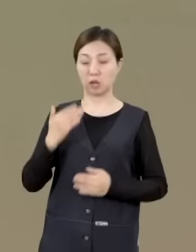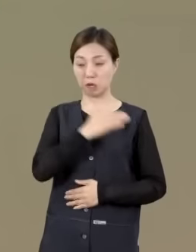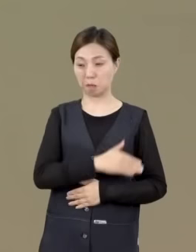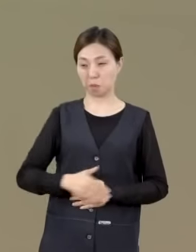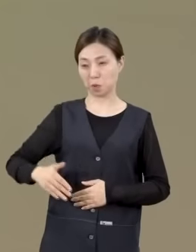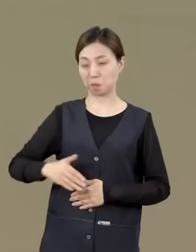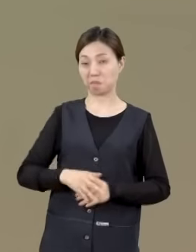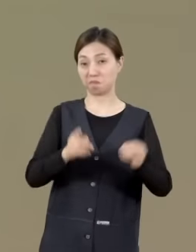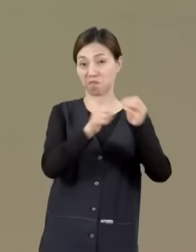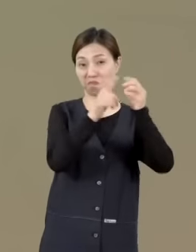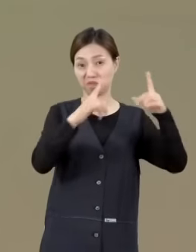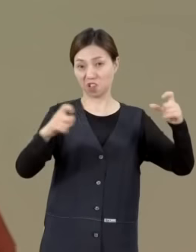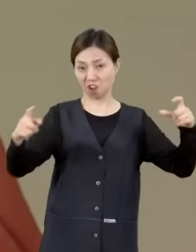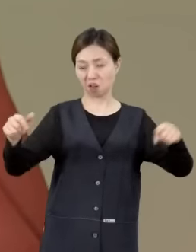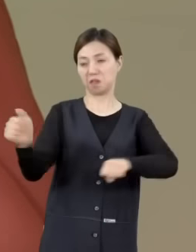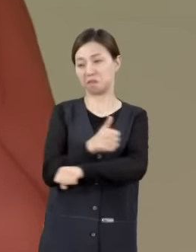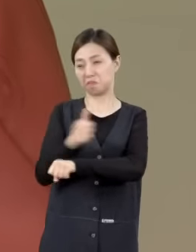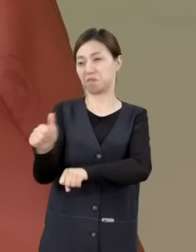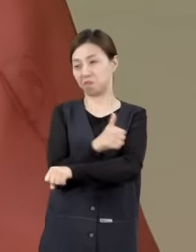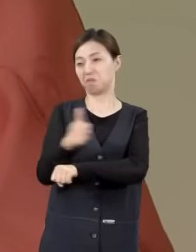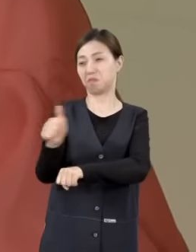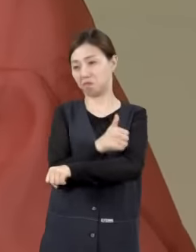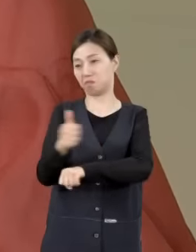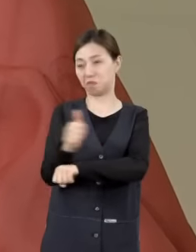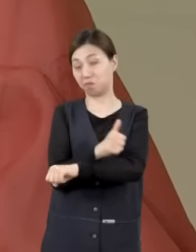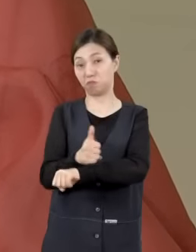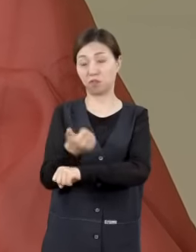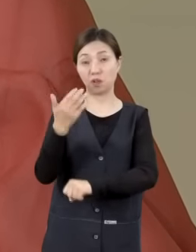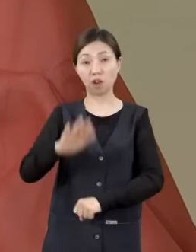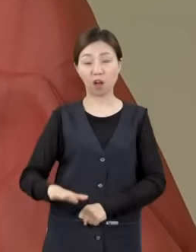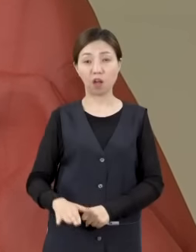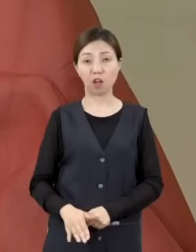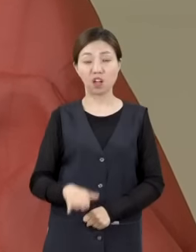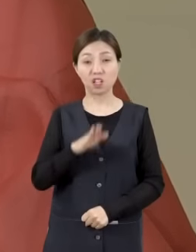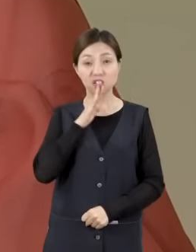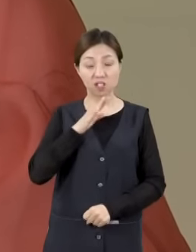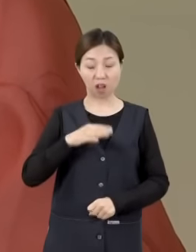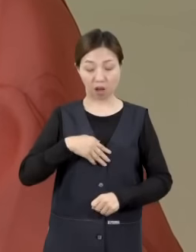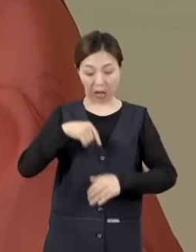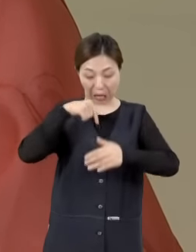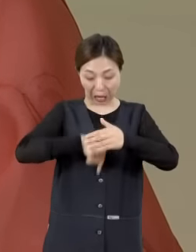열심히 하고 몸으로는 래 열심히